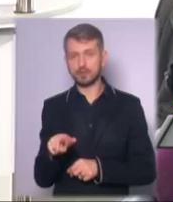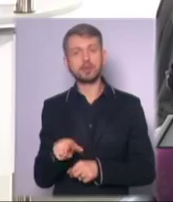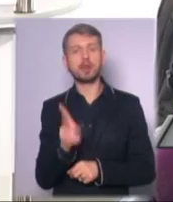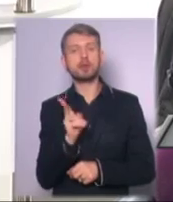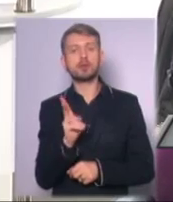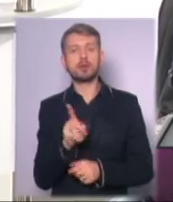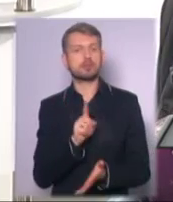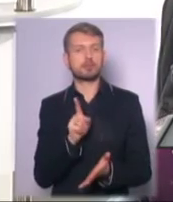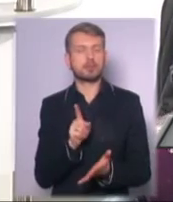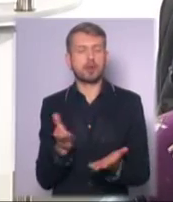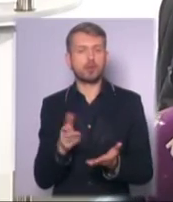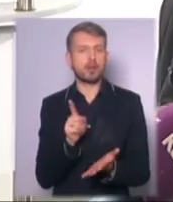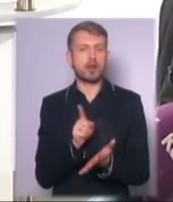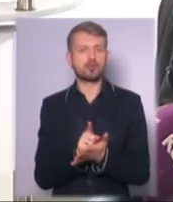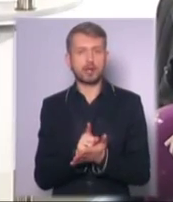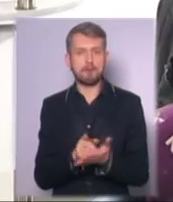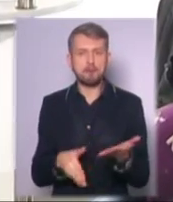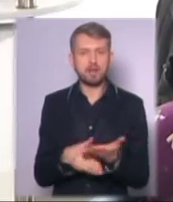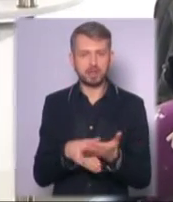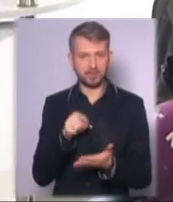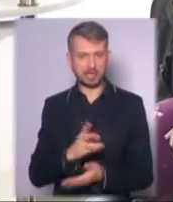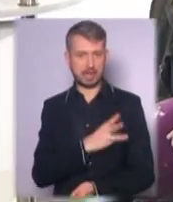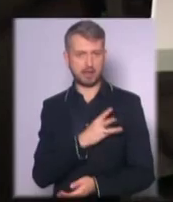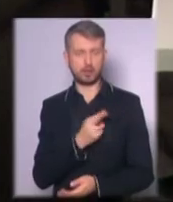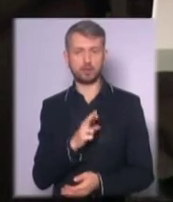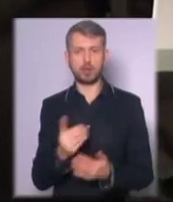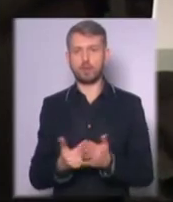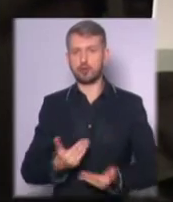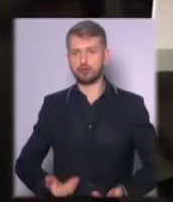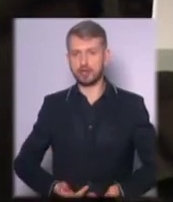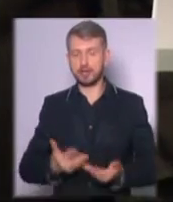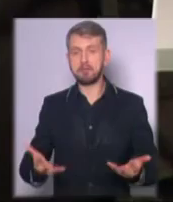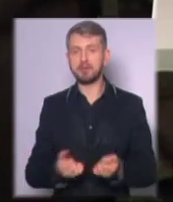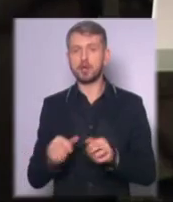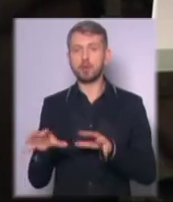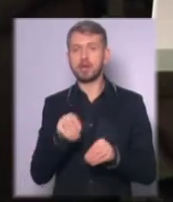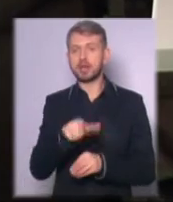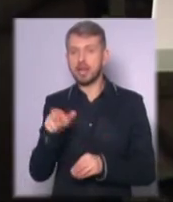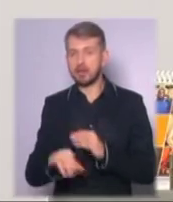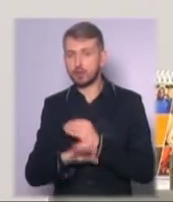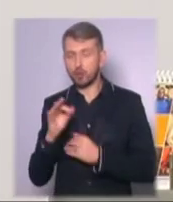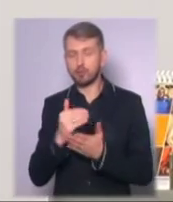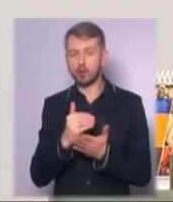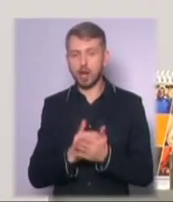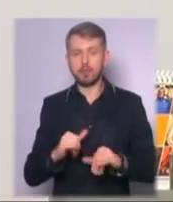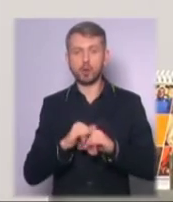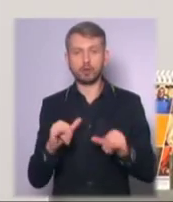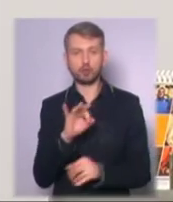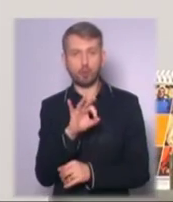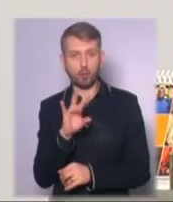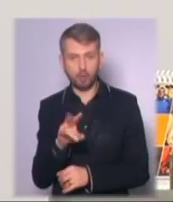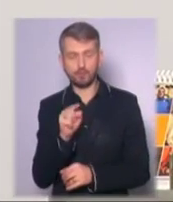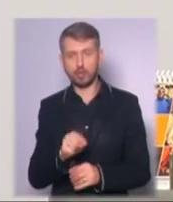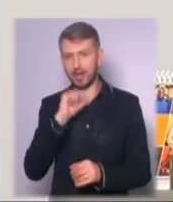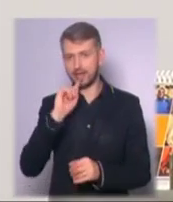которая должна подпитывать их энергию для новой жизни. Підтримує переселенців зі Сходу і програма розвитку ООН. Вона вже рік діє